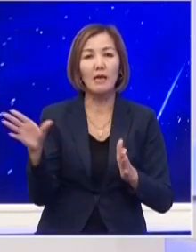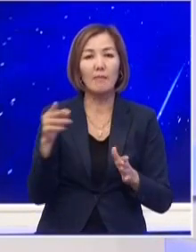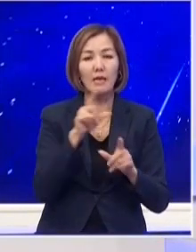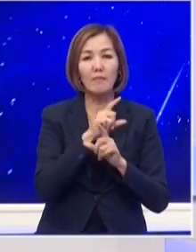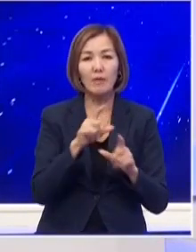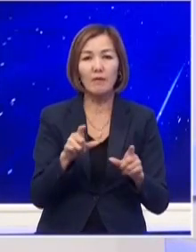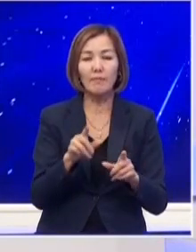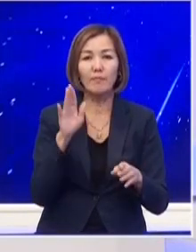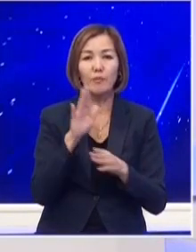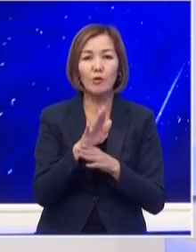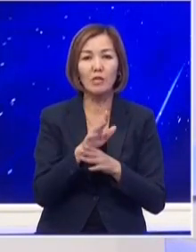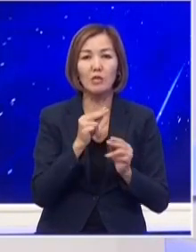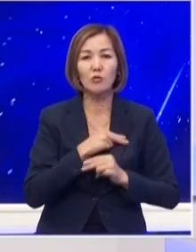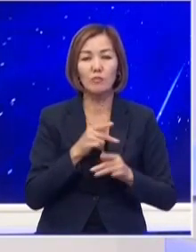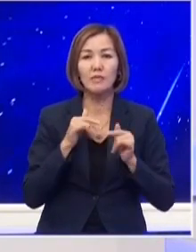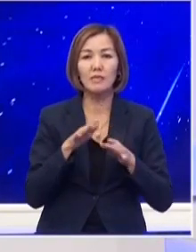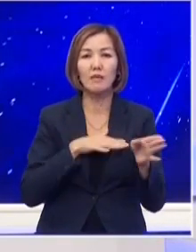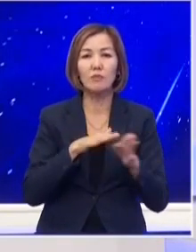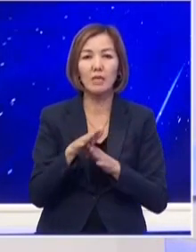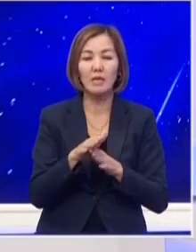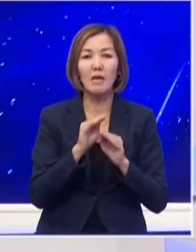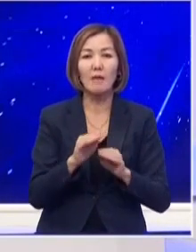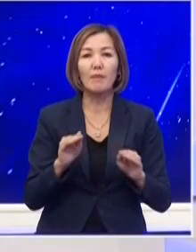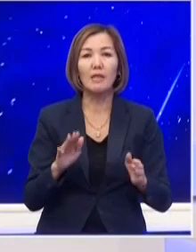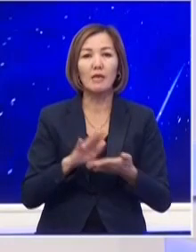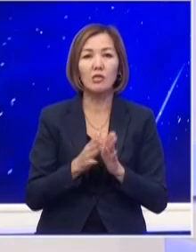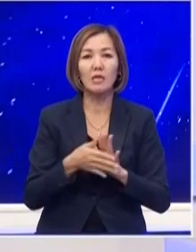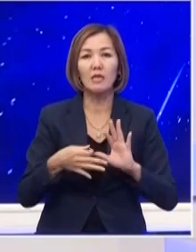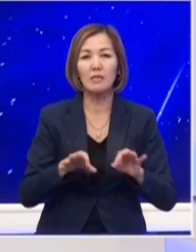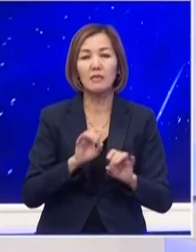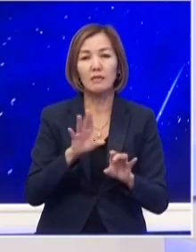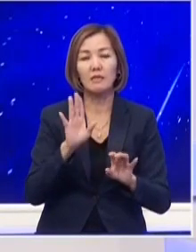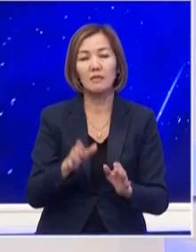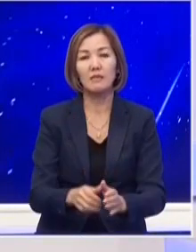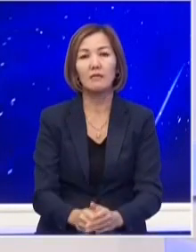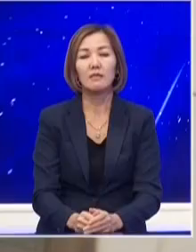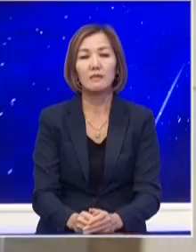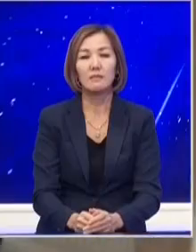ордалары бұйрыққа сай жұмыс істеп жатыр. Балаларға жасалған жағдай жайында тілшіміз тарқатады.